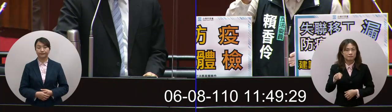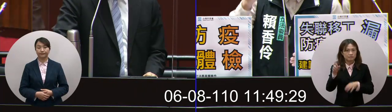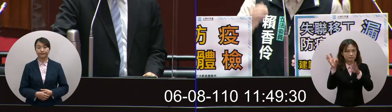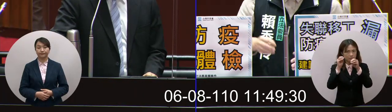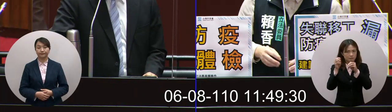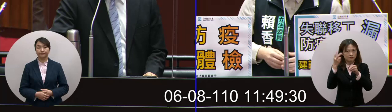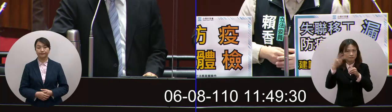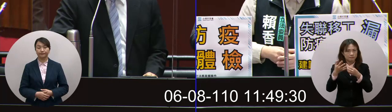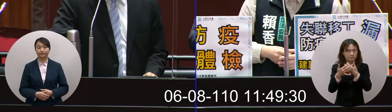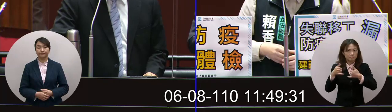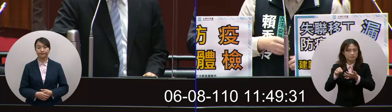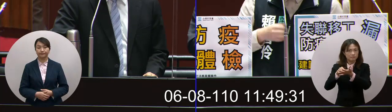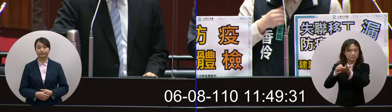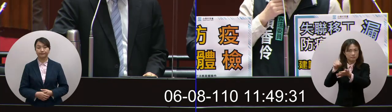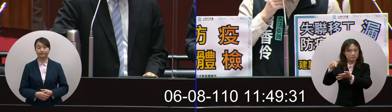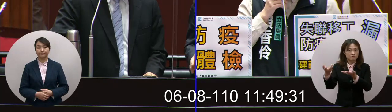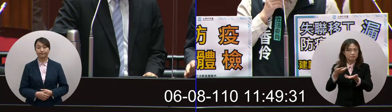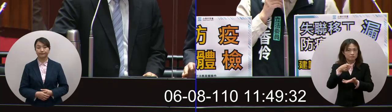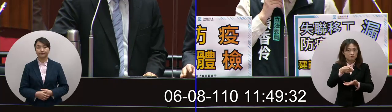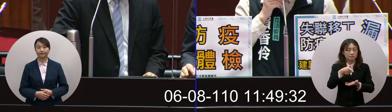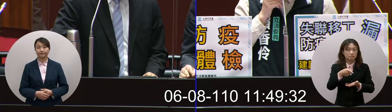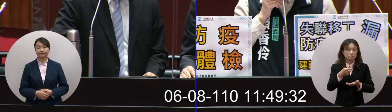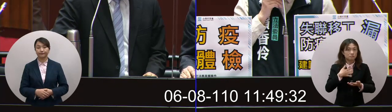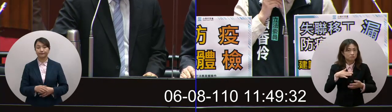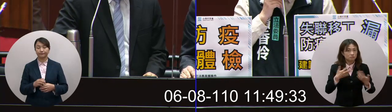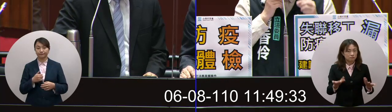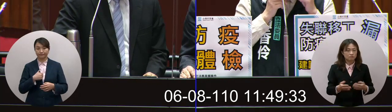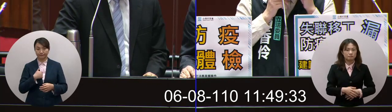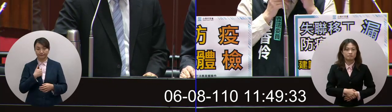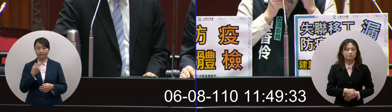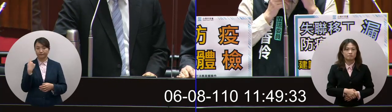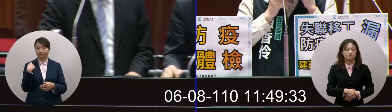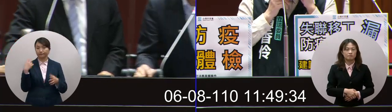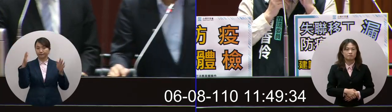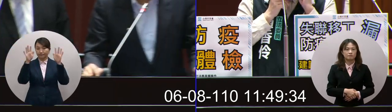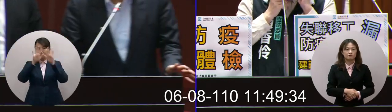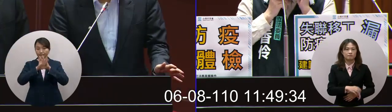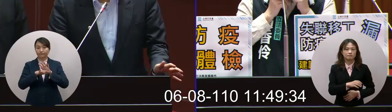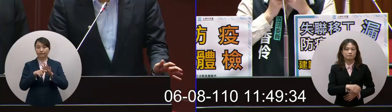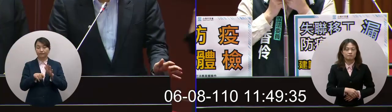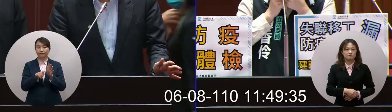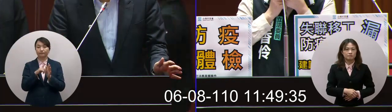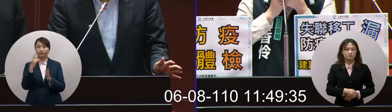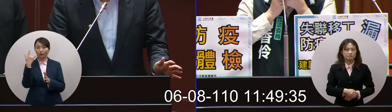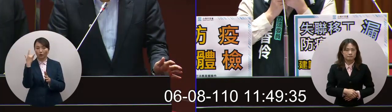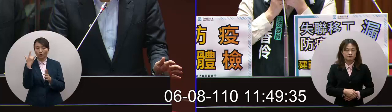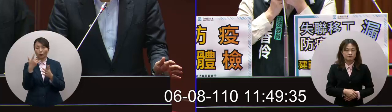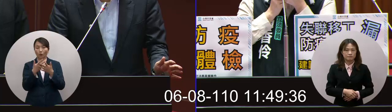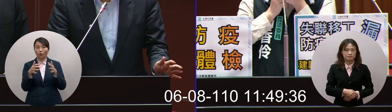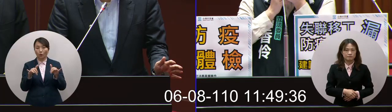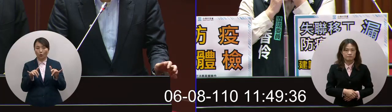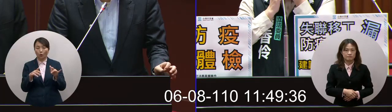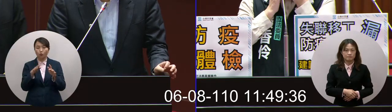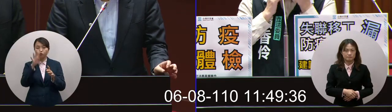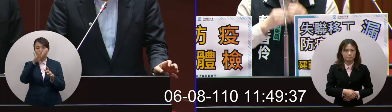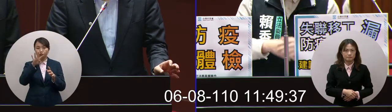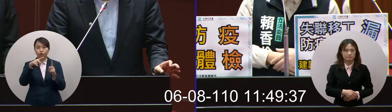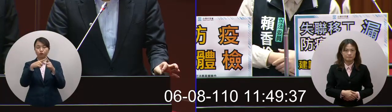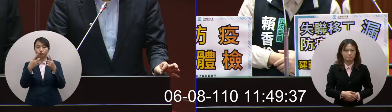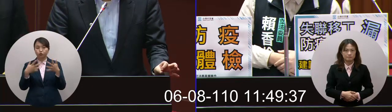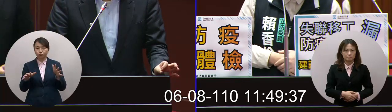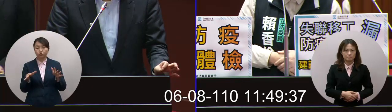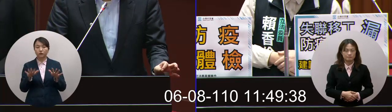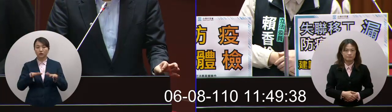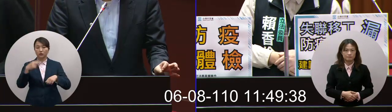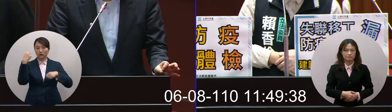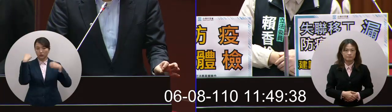上线部分，那个部长你们了解吗？ 对，确实在昨天晚上的时候，在等待上线都有4000多人， 是。 然后